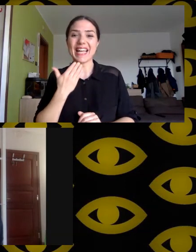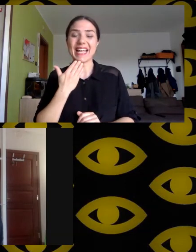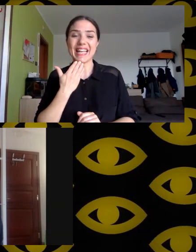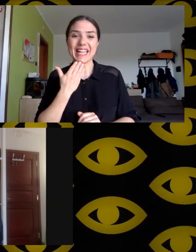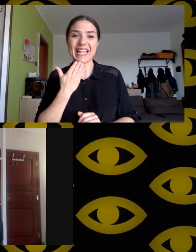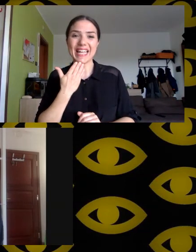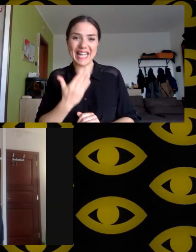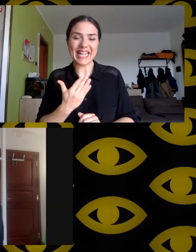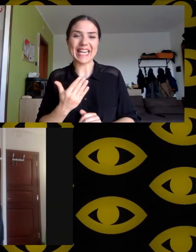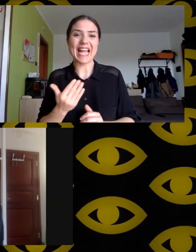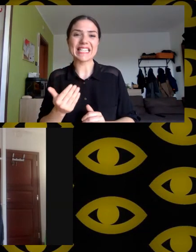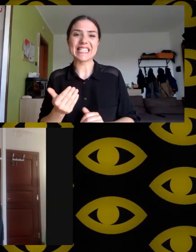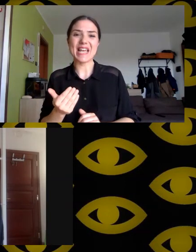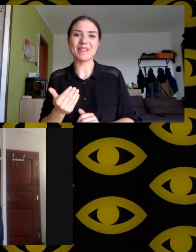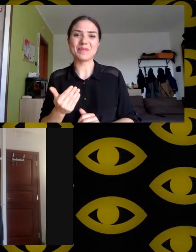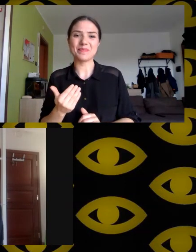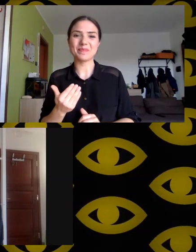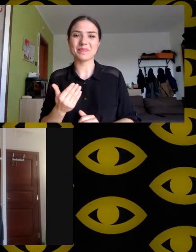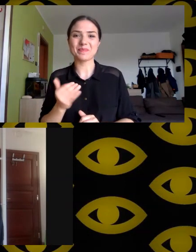cuore.